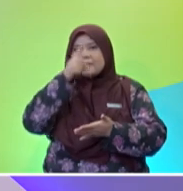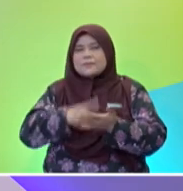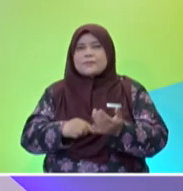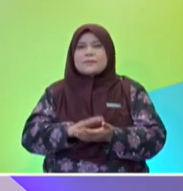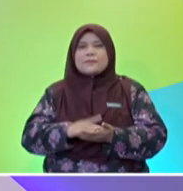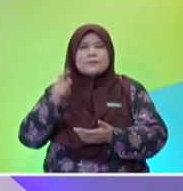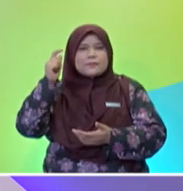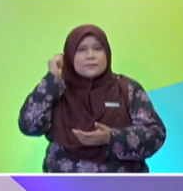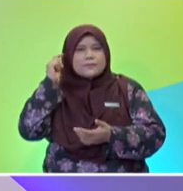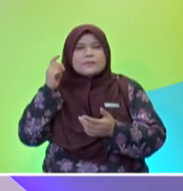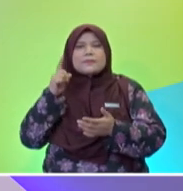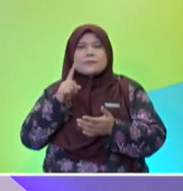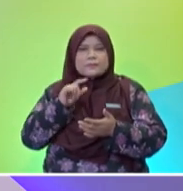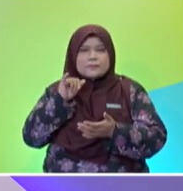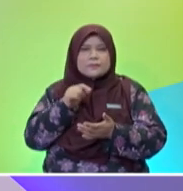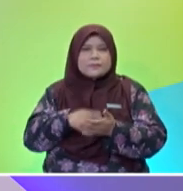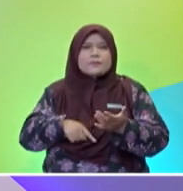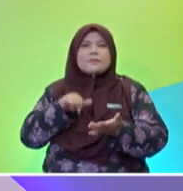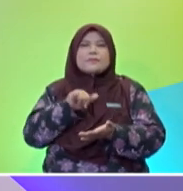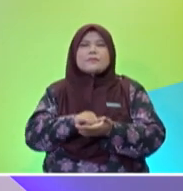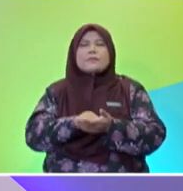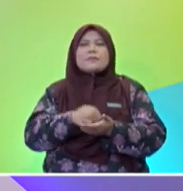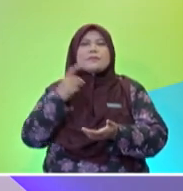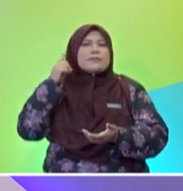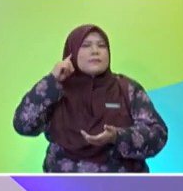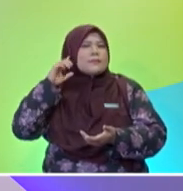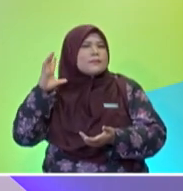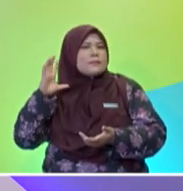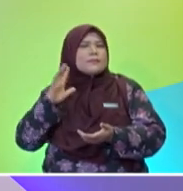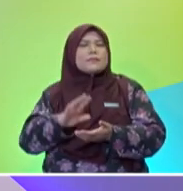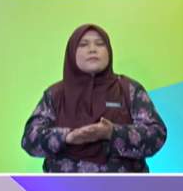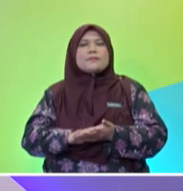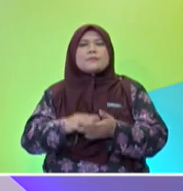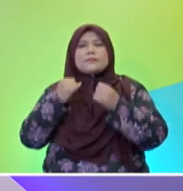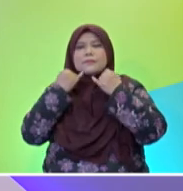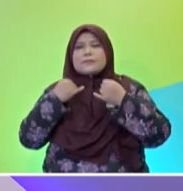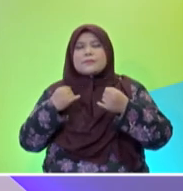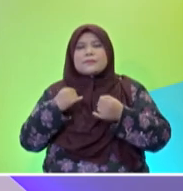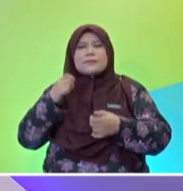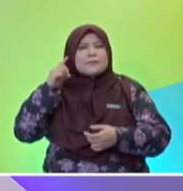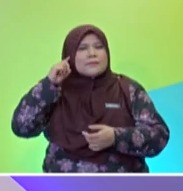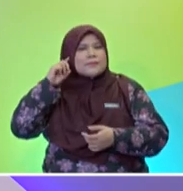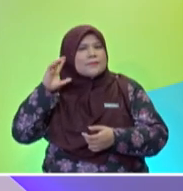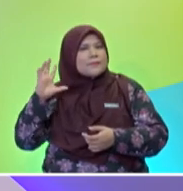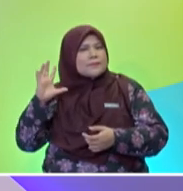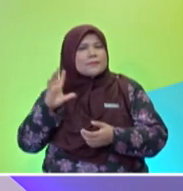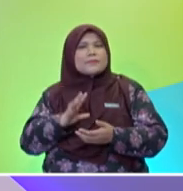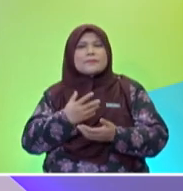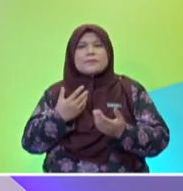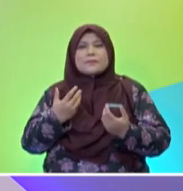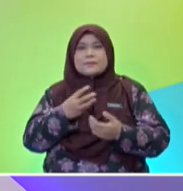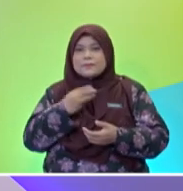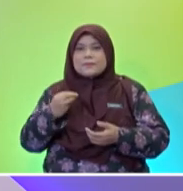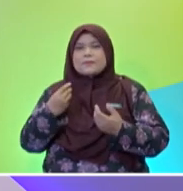Apa itu bunyi dan kita belajar jenis-jenis bunyi dan kita belajar juga